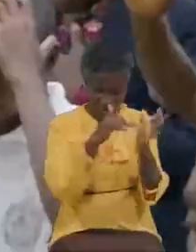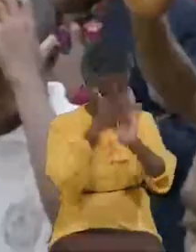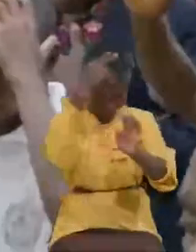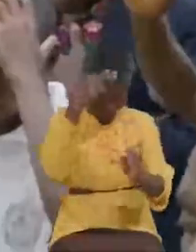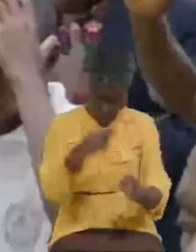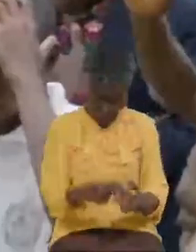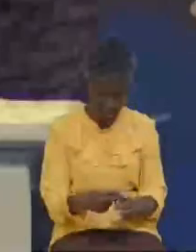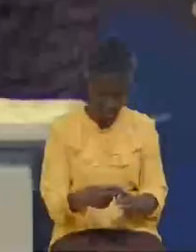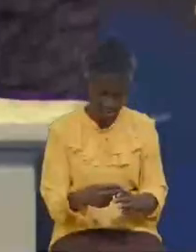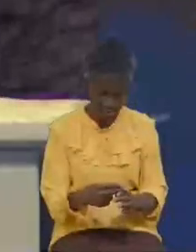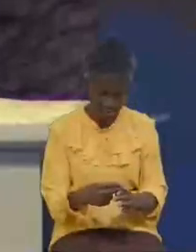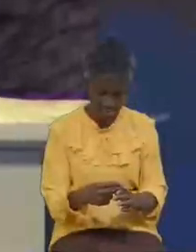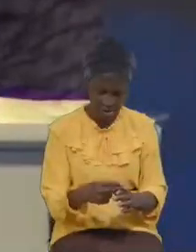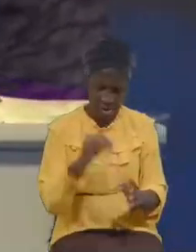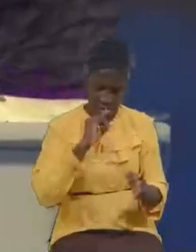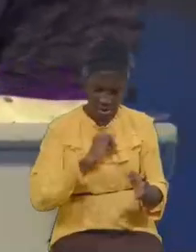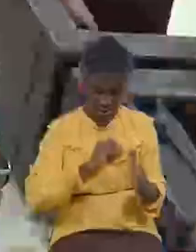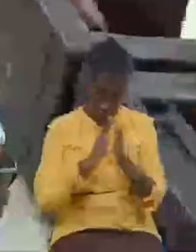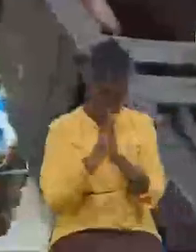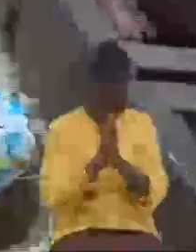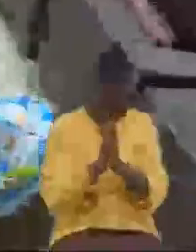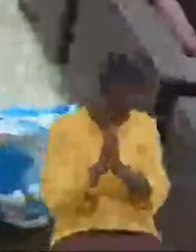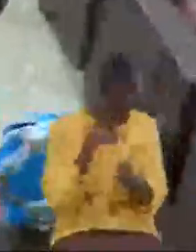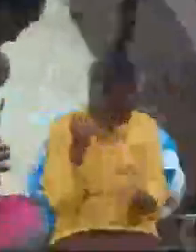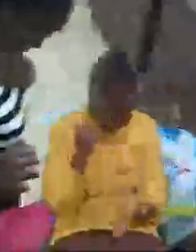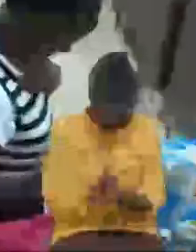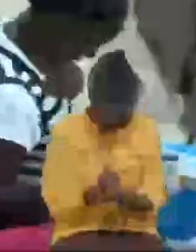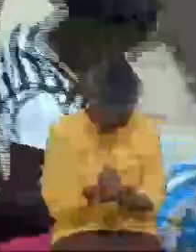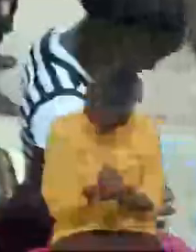Au nom de Jésus, j'ai prié.